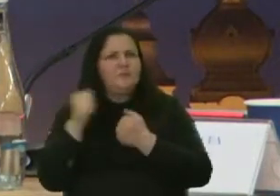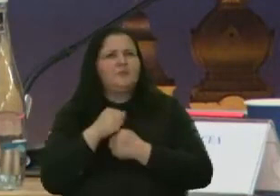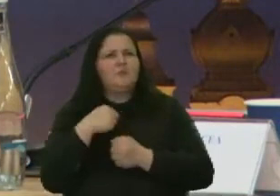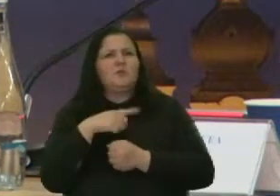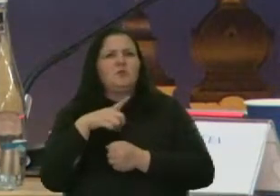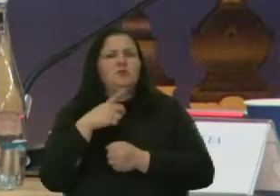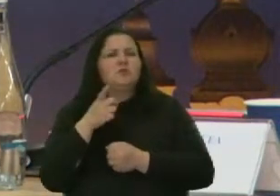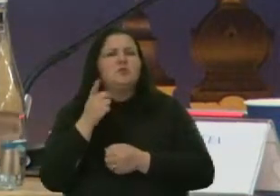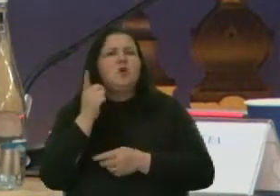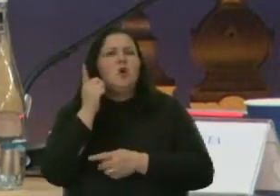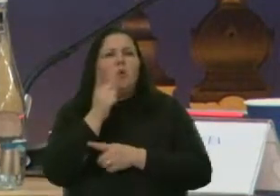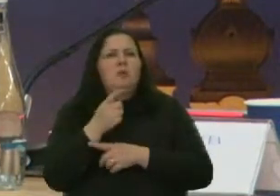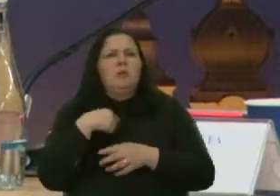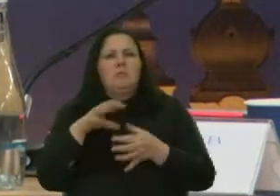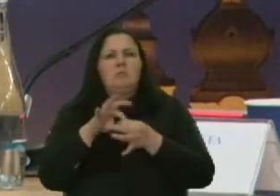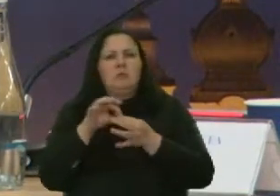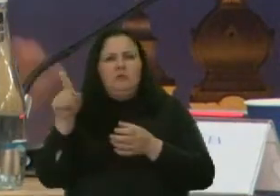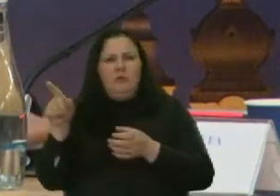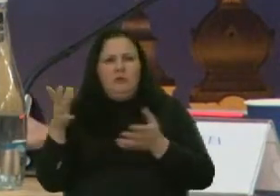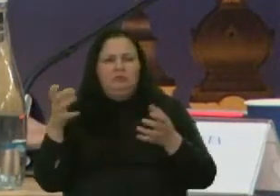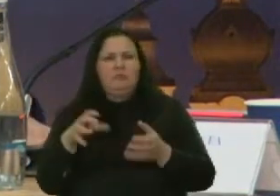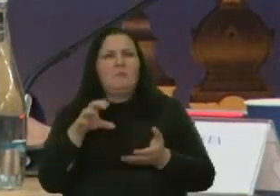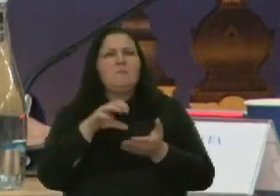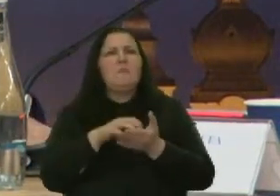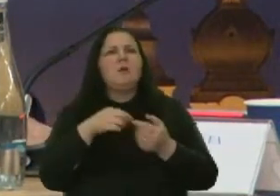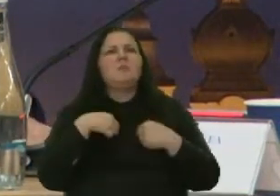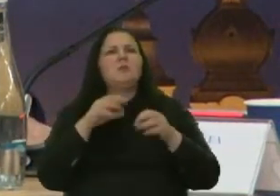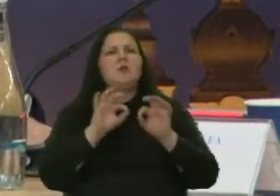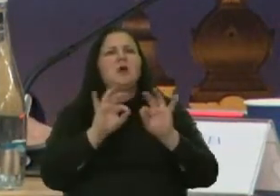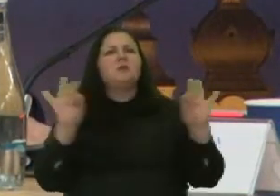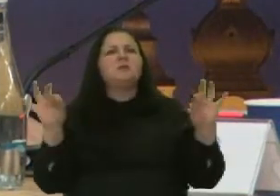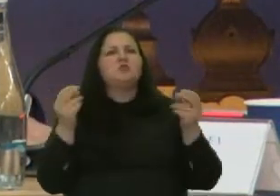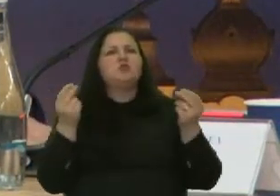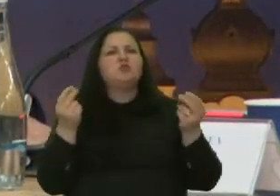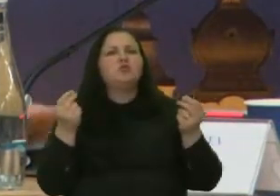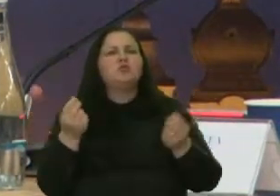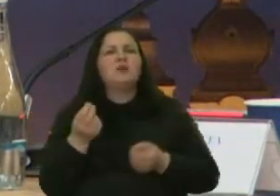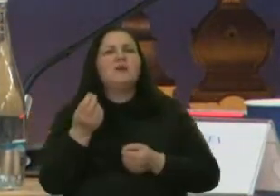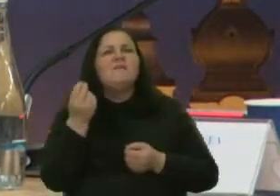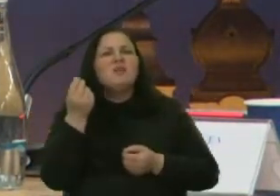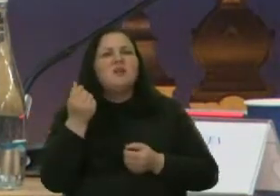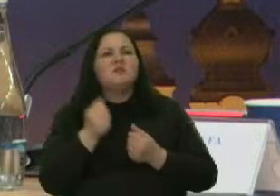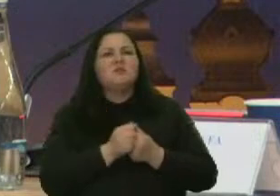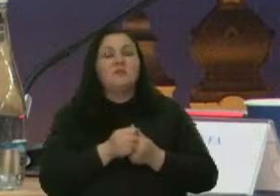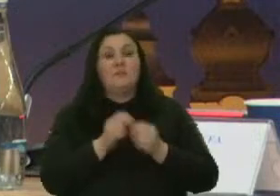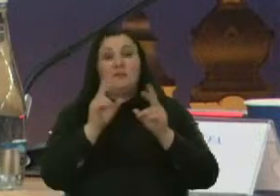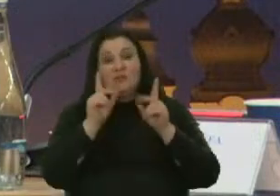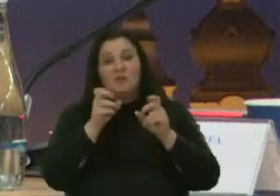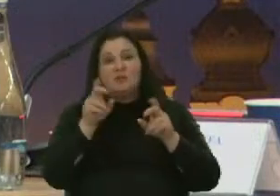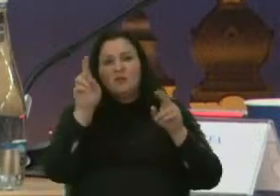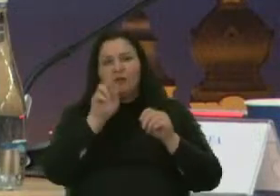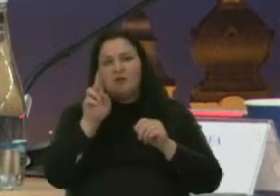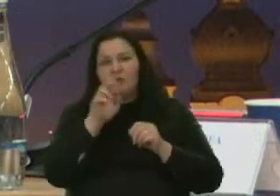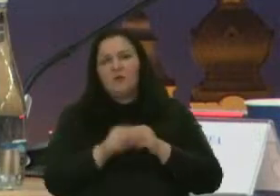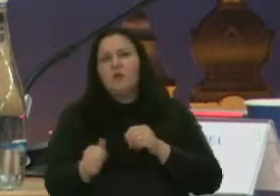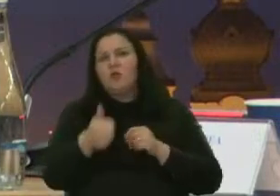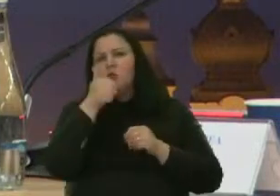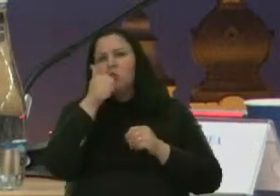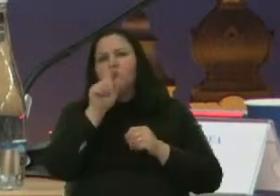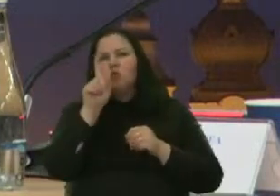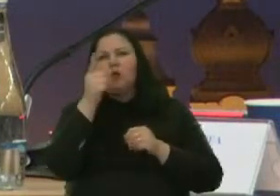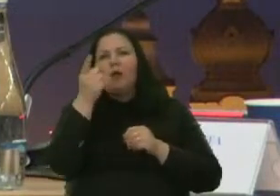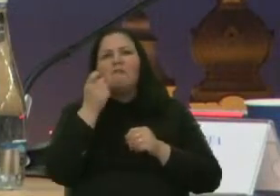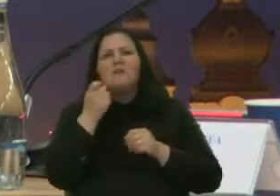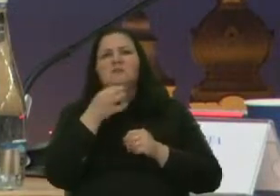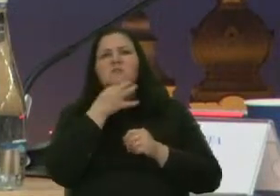solidar cu dumneavoastră lași de mes pentru că nu sunt parte partea mea este doar de asigurare resursa financiar atât punct dar repet Verificați unul a venit să